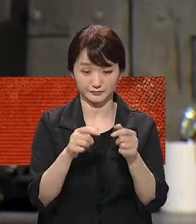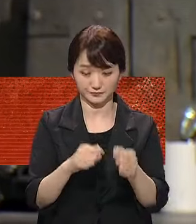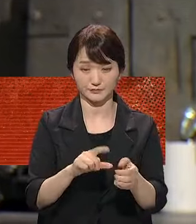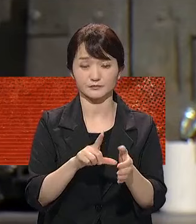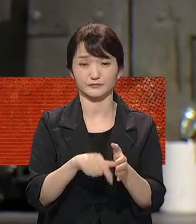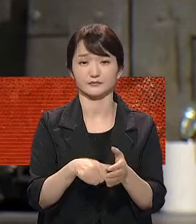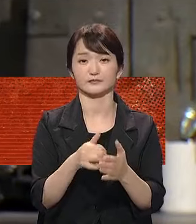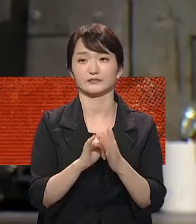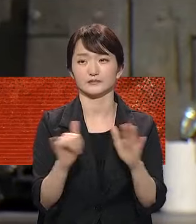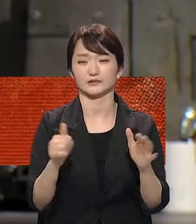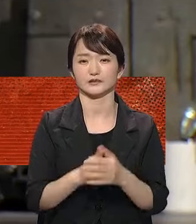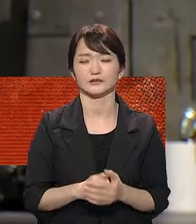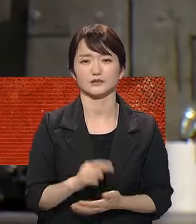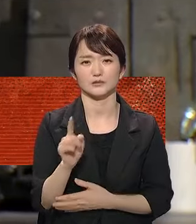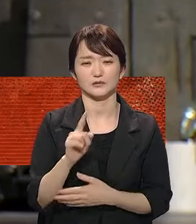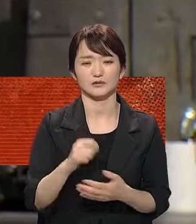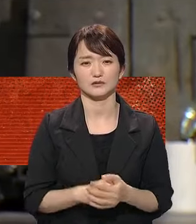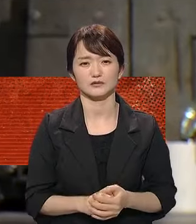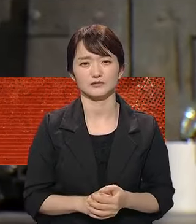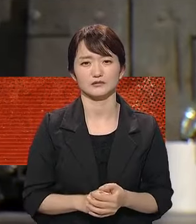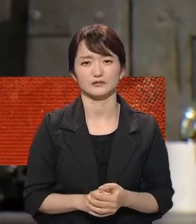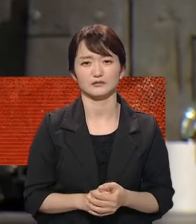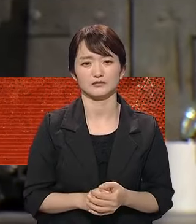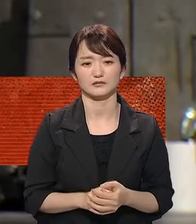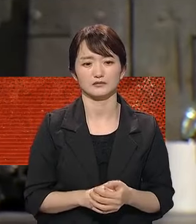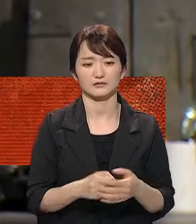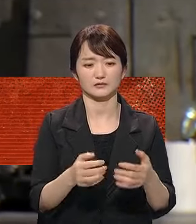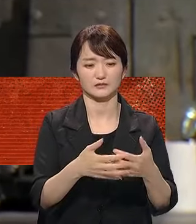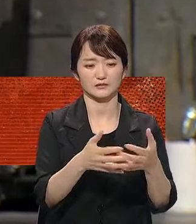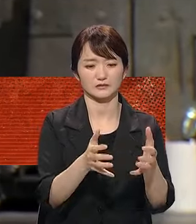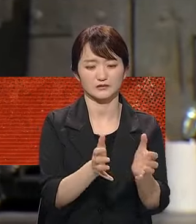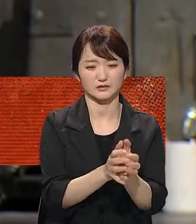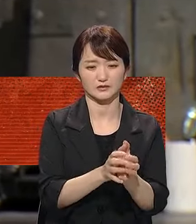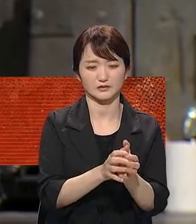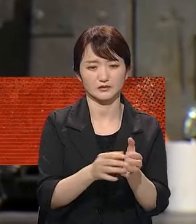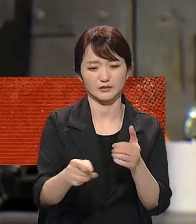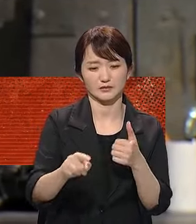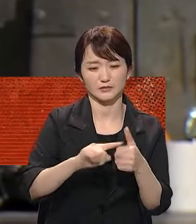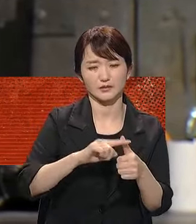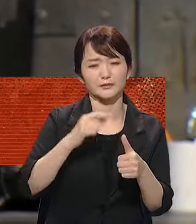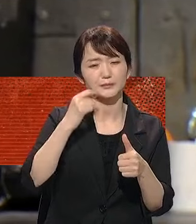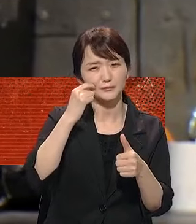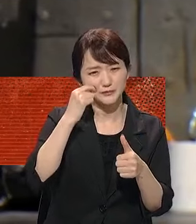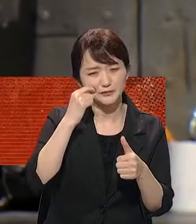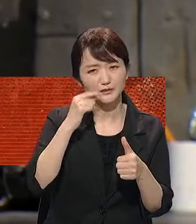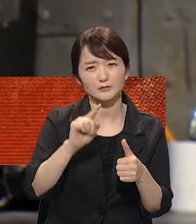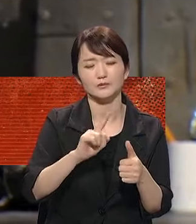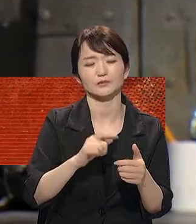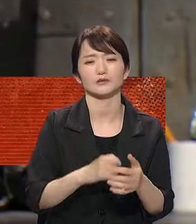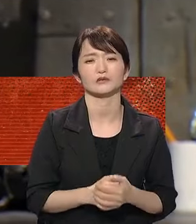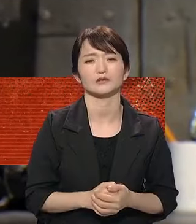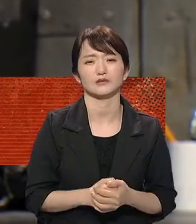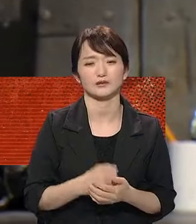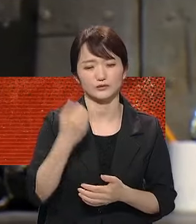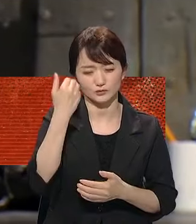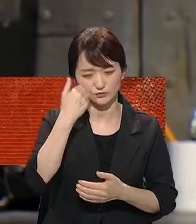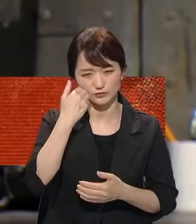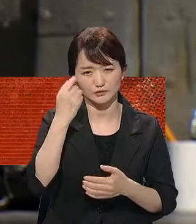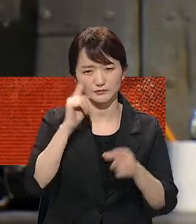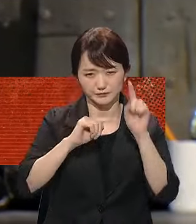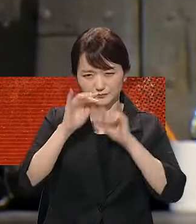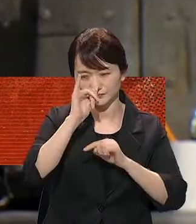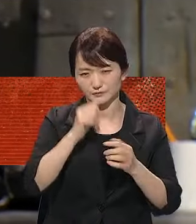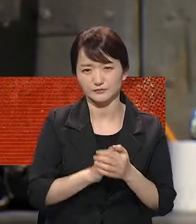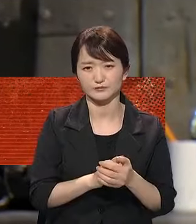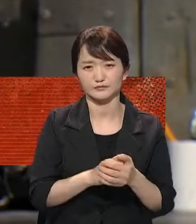뭔가를 만드는 순간부터 사실은 별일이 아닌 걸로 시작할지 모르지만 결국 누군가 이렇게 크게 상처를 받게 마련이라고 저 단 그